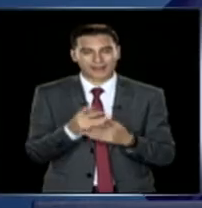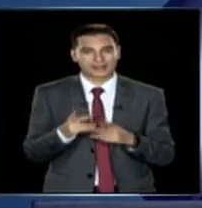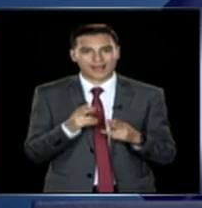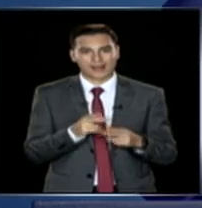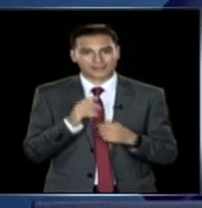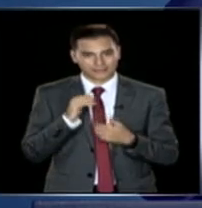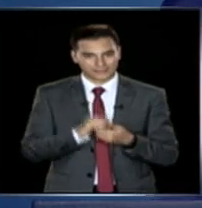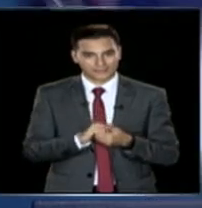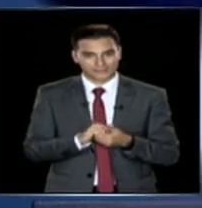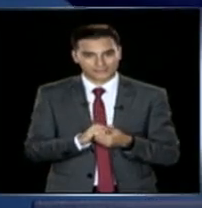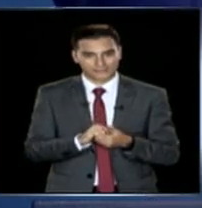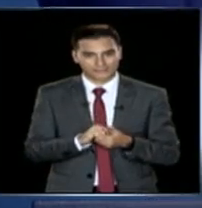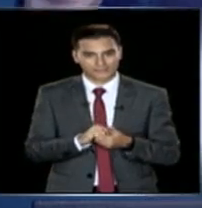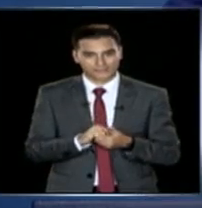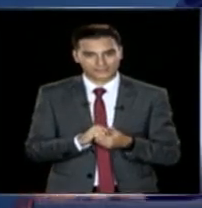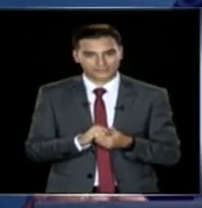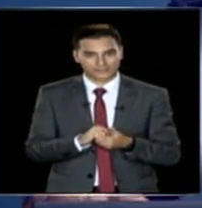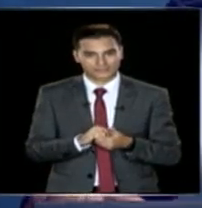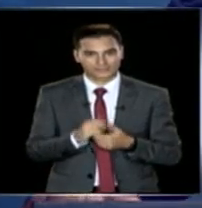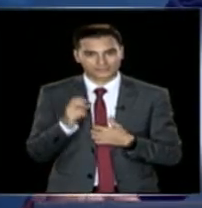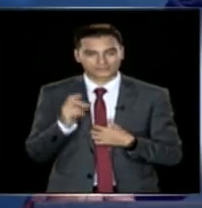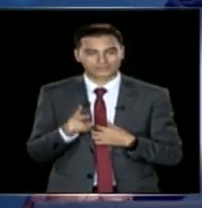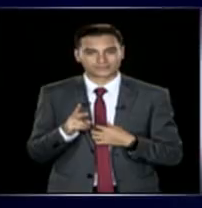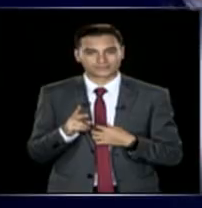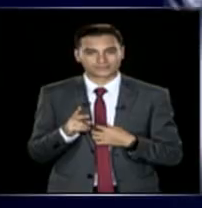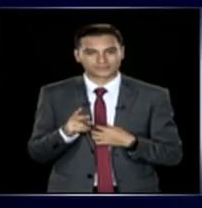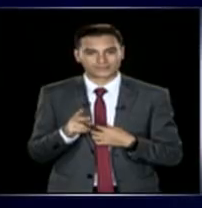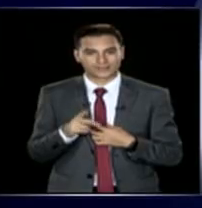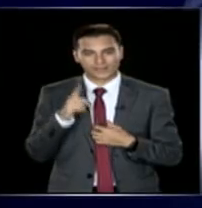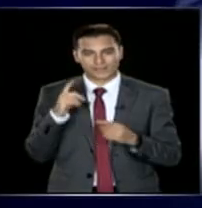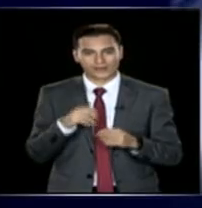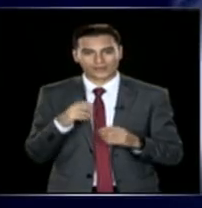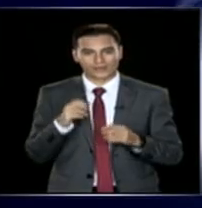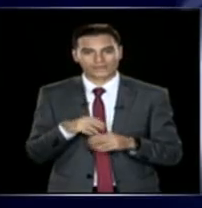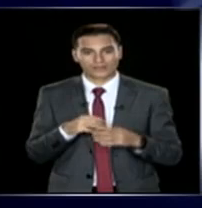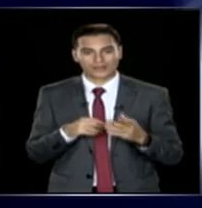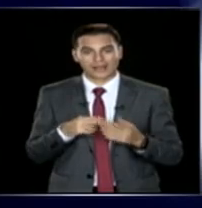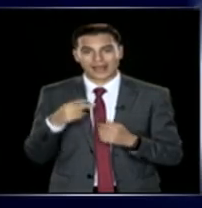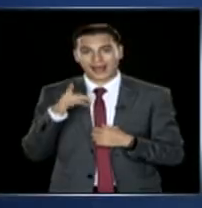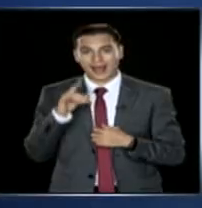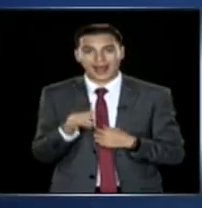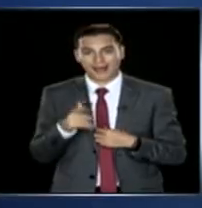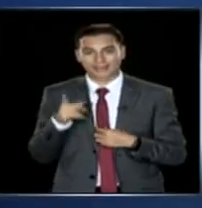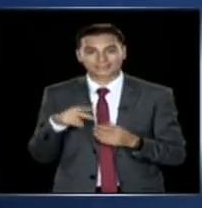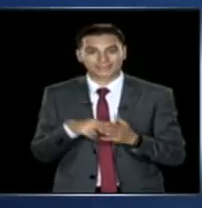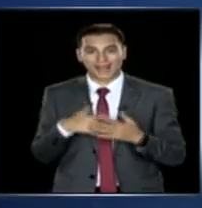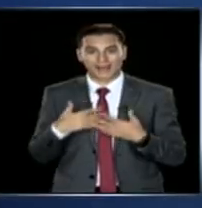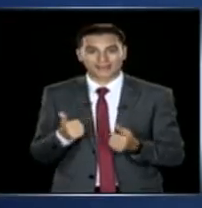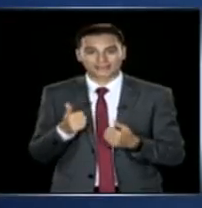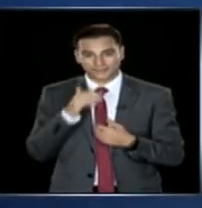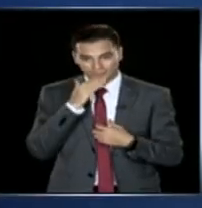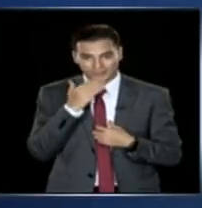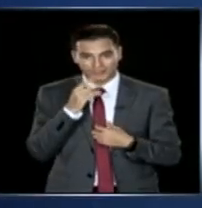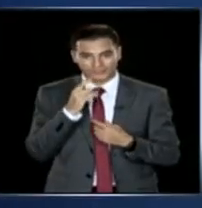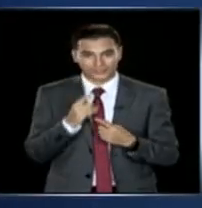الحلقة. يا اتفقنا؟ قريب يا رب. ربنا يوفقك. علي ازيك يا علي؟